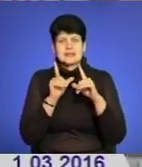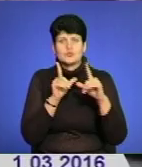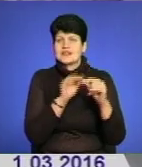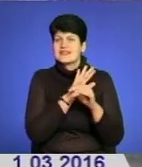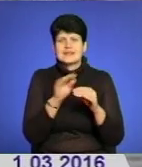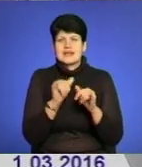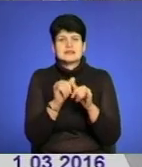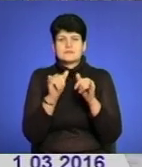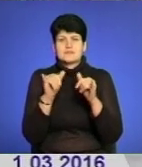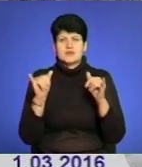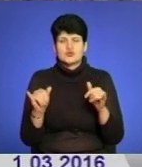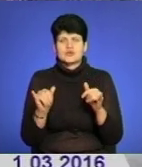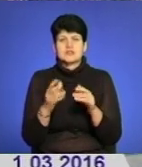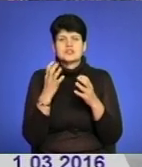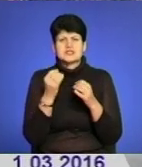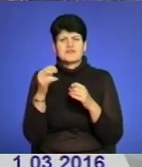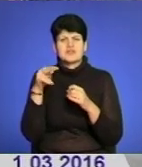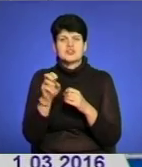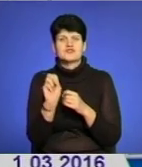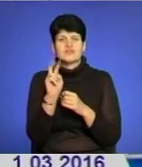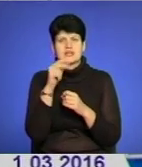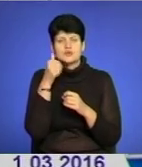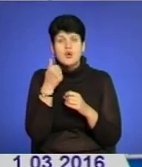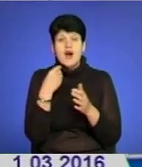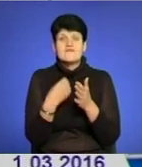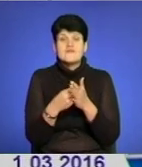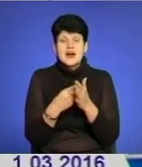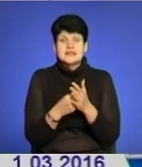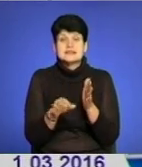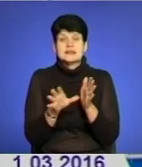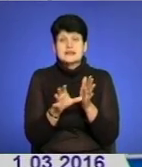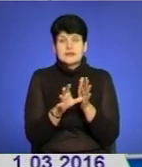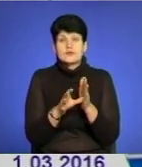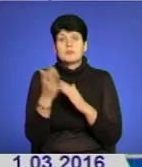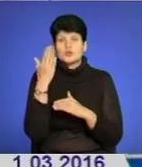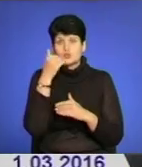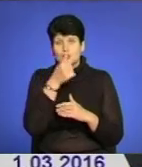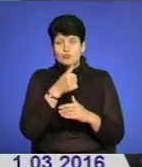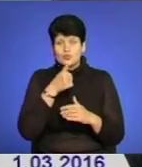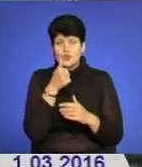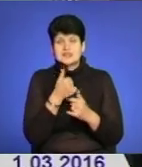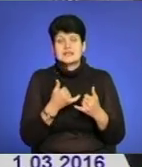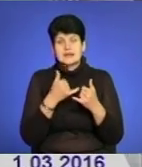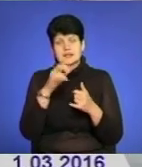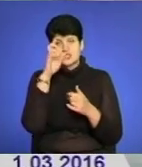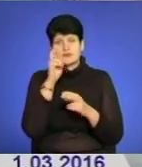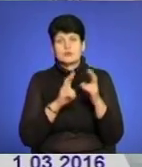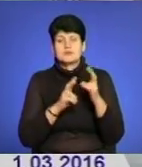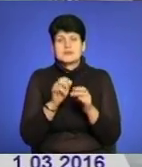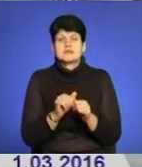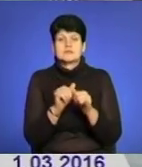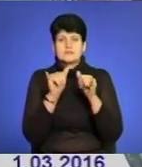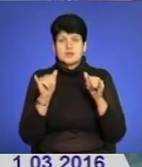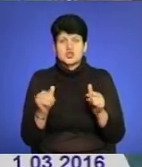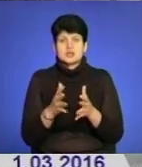з 2012 року, а вартість електроенергії лише минулого року для комунального підприємства зросла